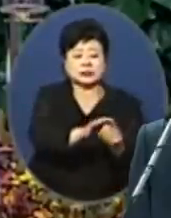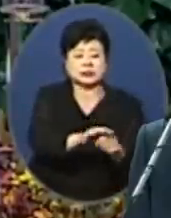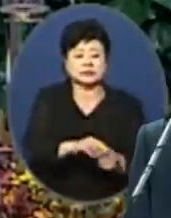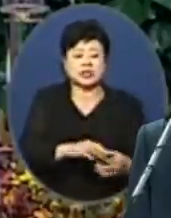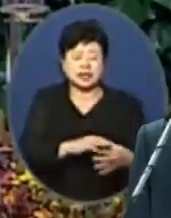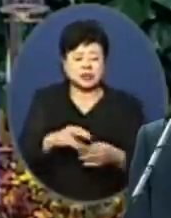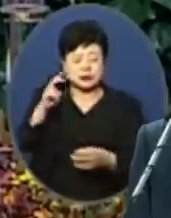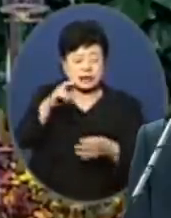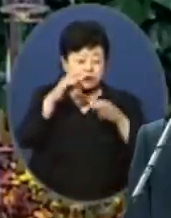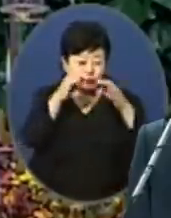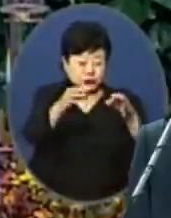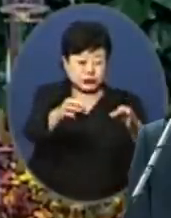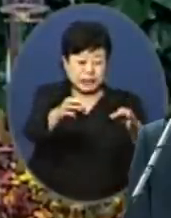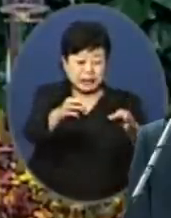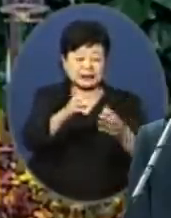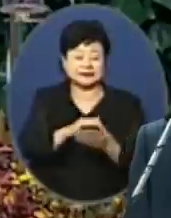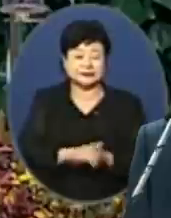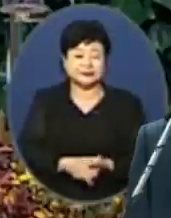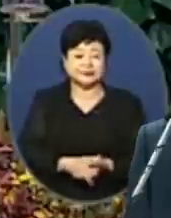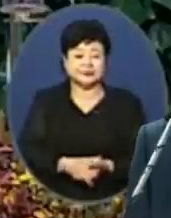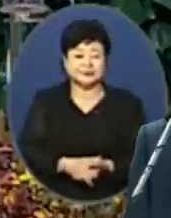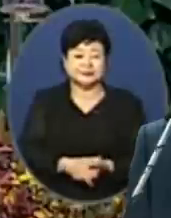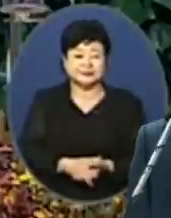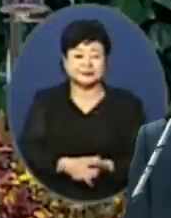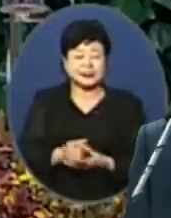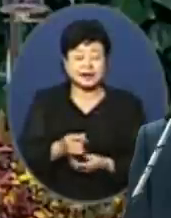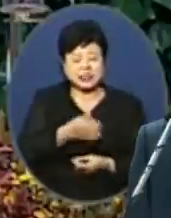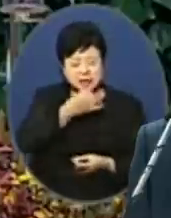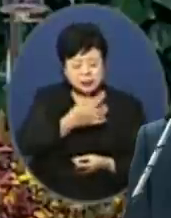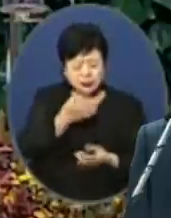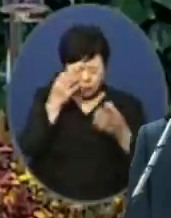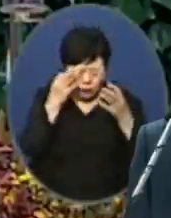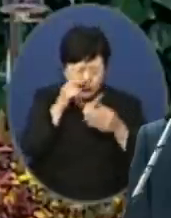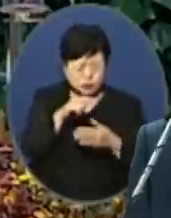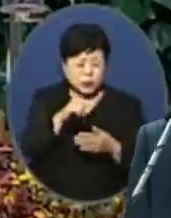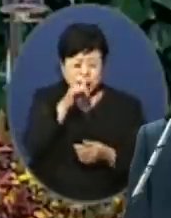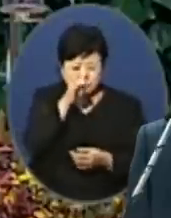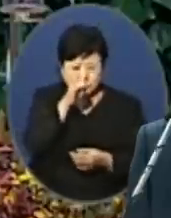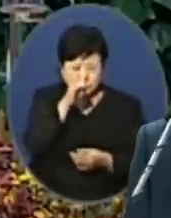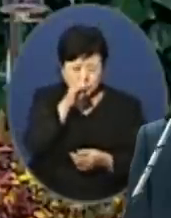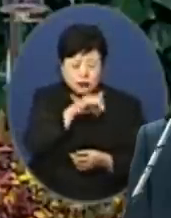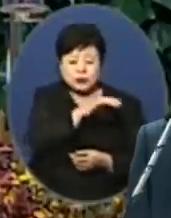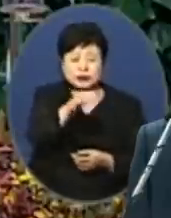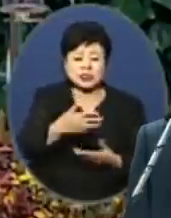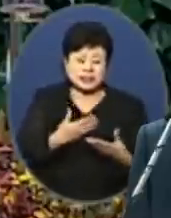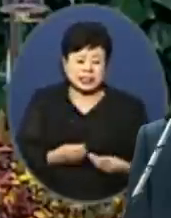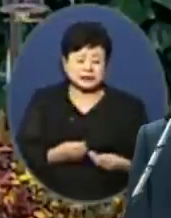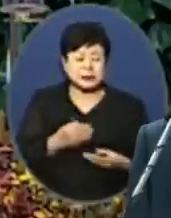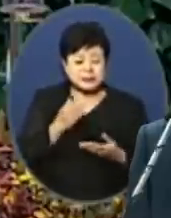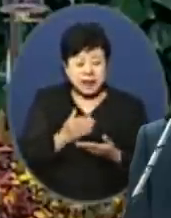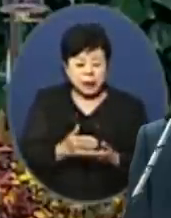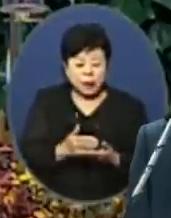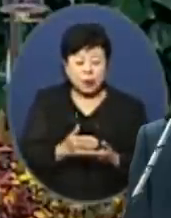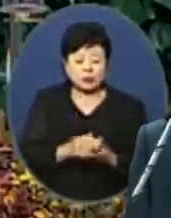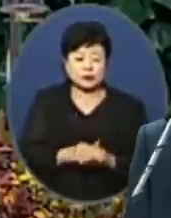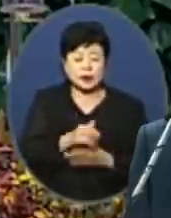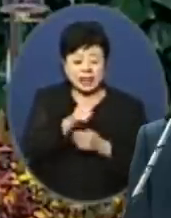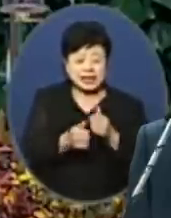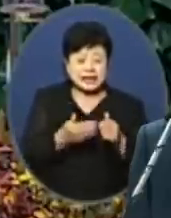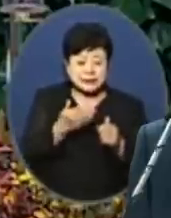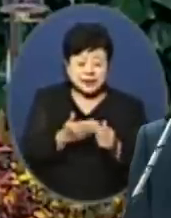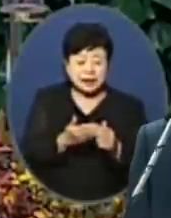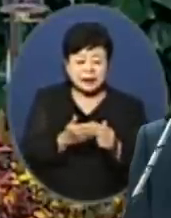여전히 찬송하리로다라고 말했었습니다. 아무리 힘든 고난 속에 있다 할지라도 우리는 낙심하지 말고